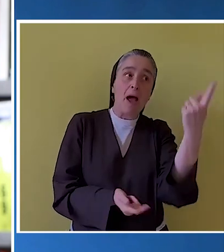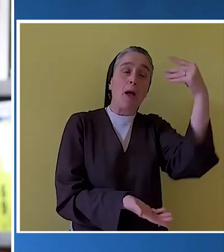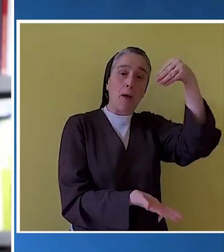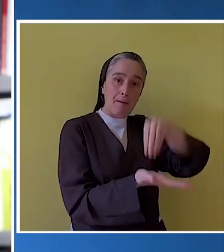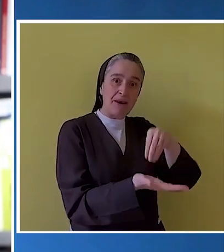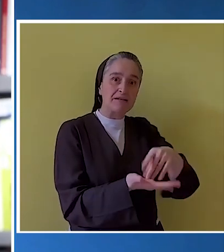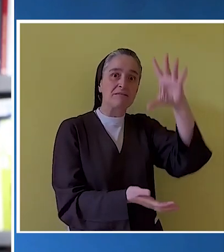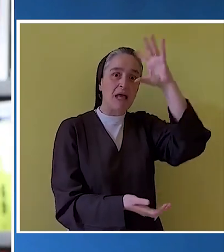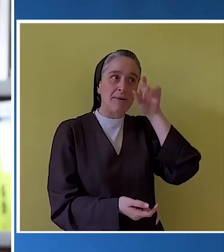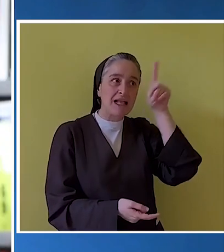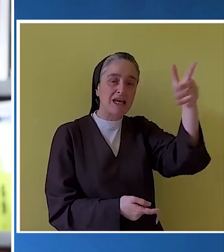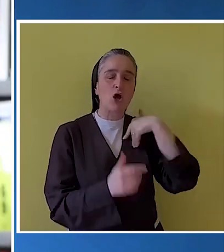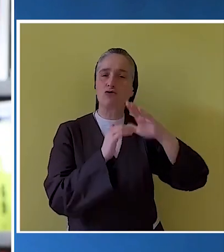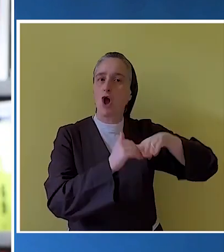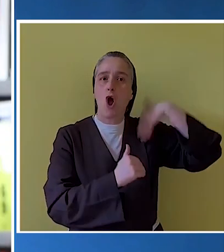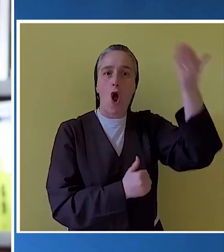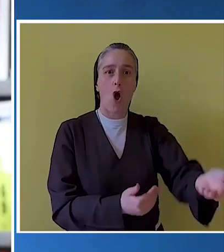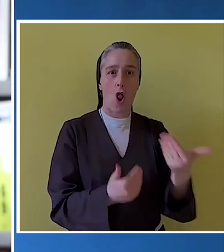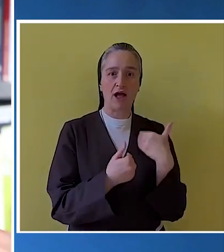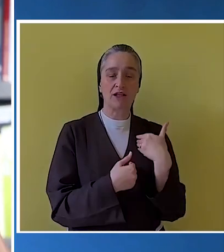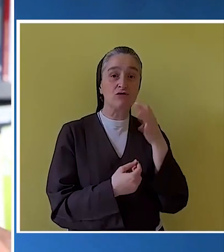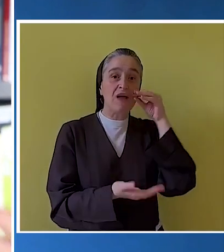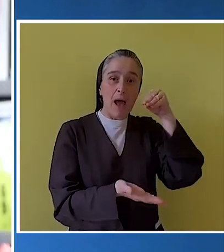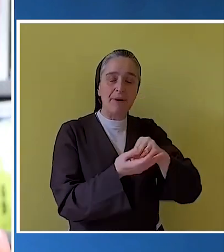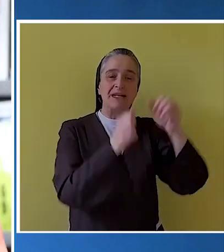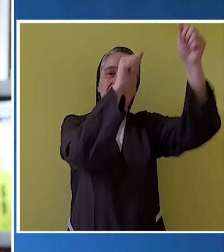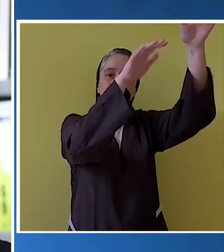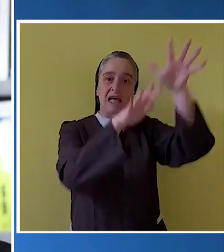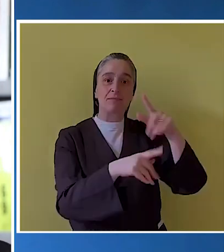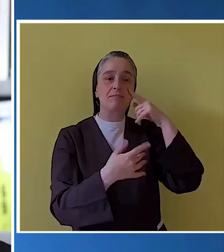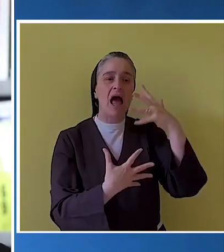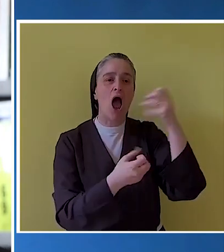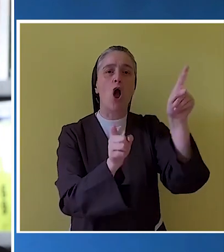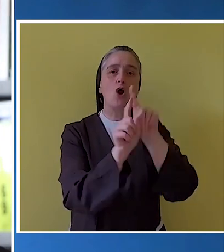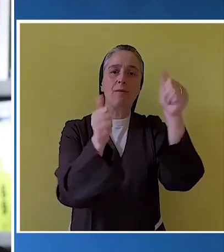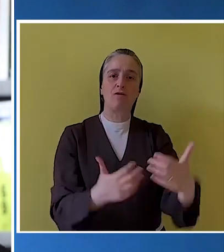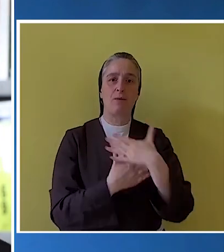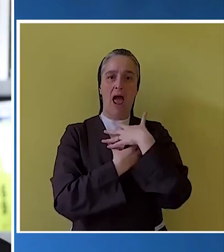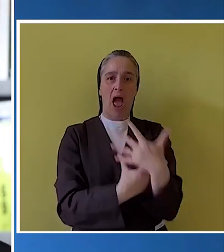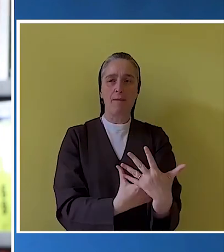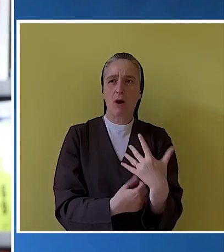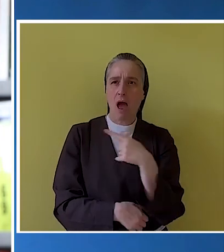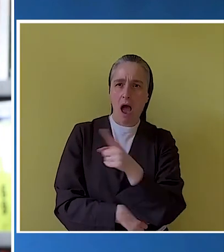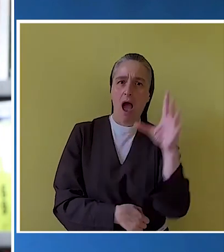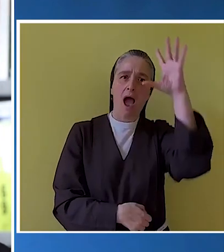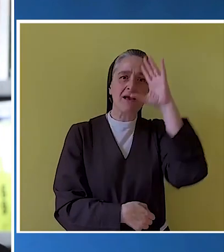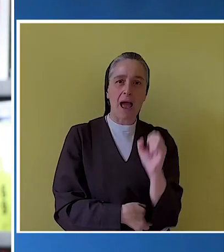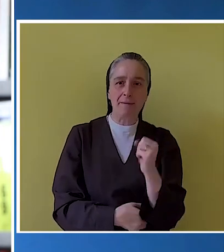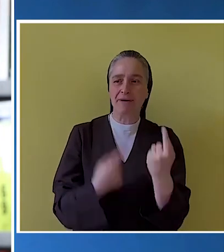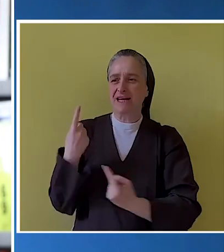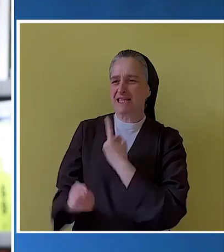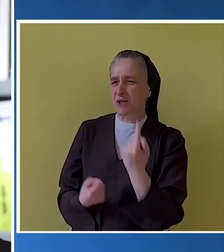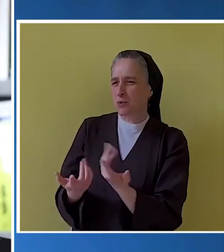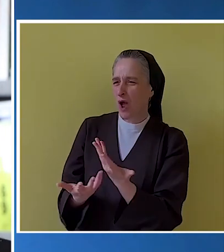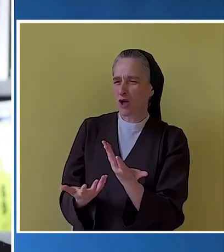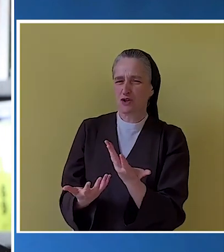che dietro c'è molto di più. Appunto, c'è lo Spirito, che è Dio, che attrae come l'amore. E a quel punto scegli cosa fare. O lasci perdere per